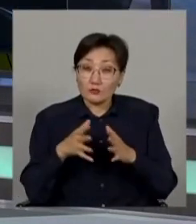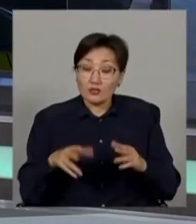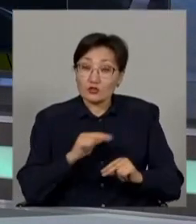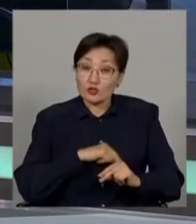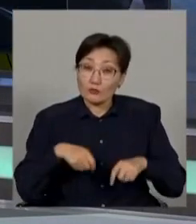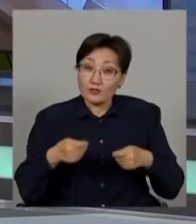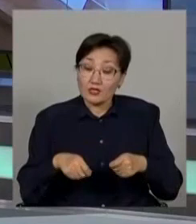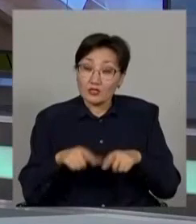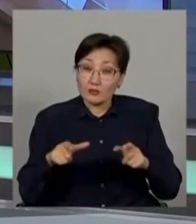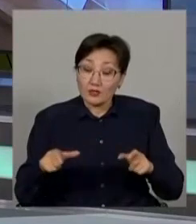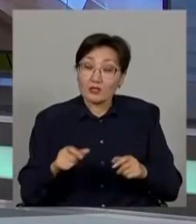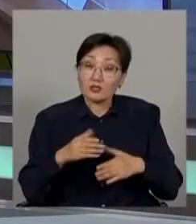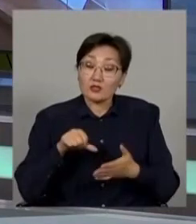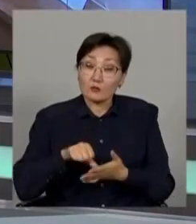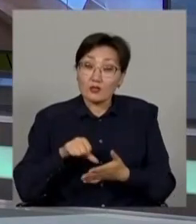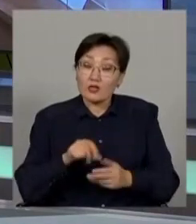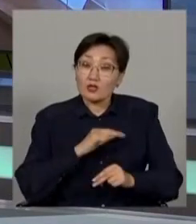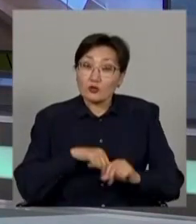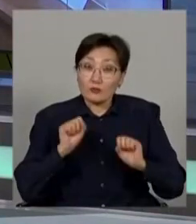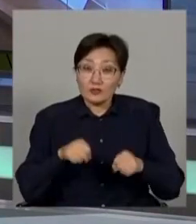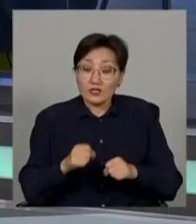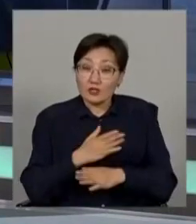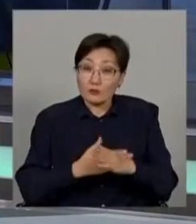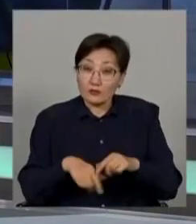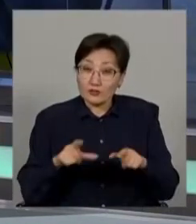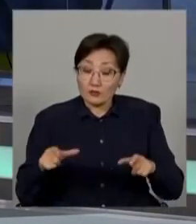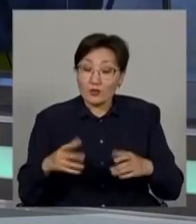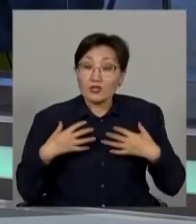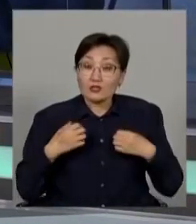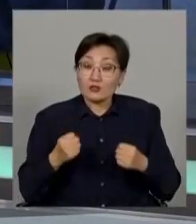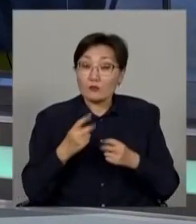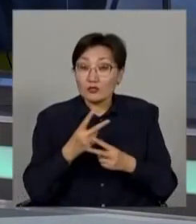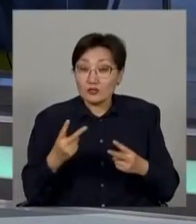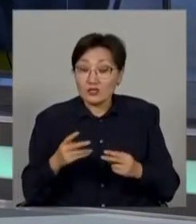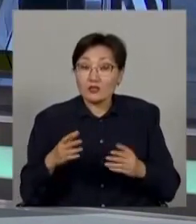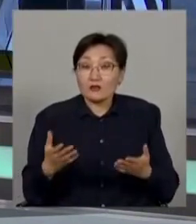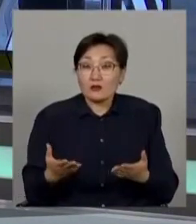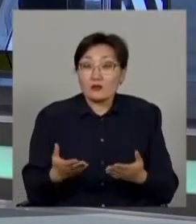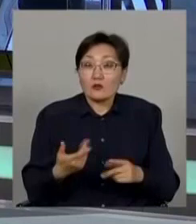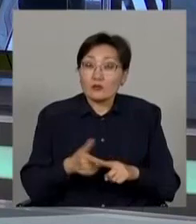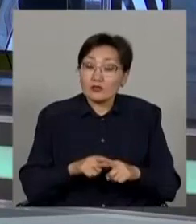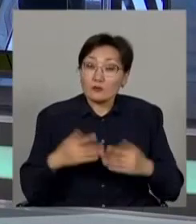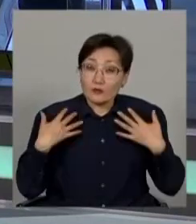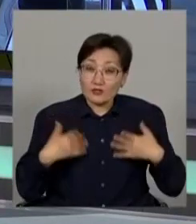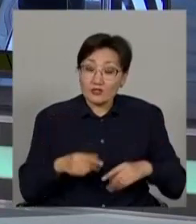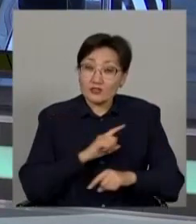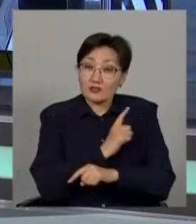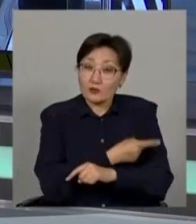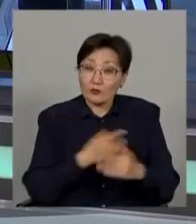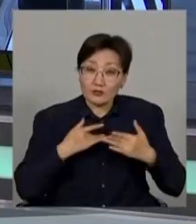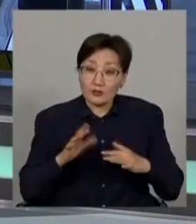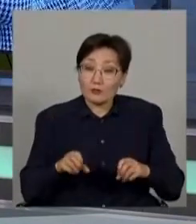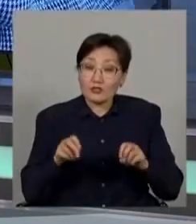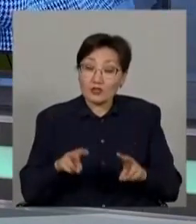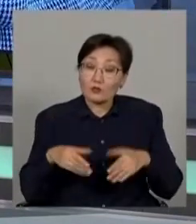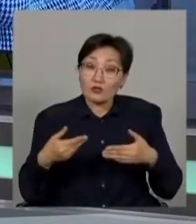жұмыс беруші қатысқан. Еңбек етуге қабілеті бар кембағал жандарға денсаулықтарына қарай жеңіл желпі аса бір физикалық күшті талап етпейтін